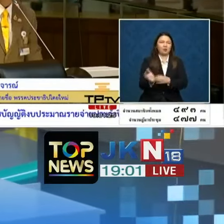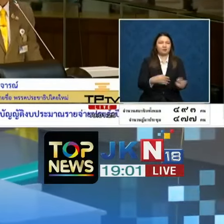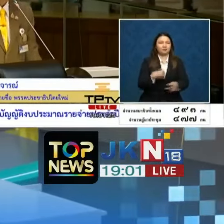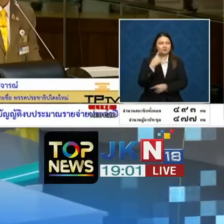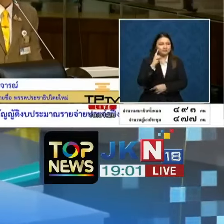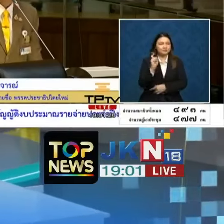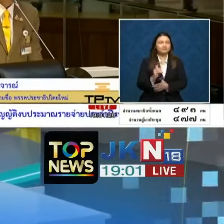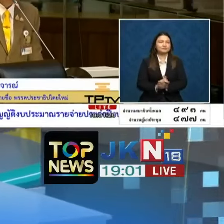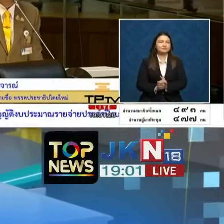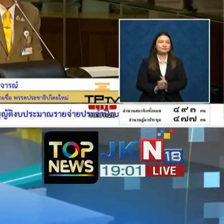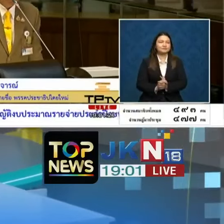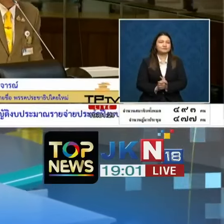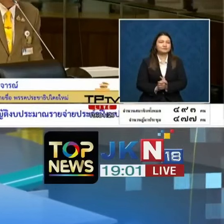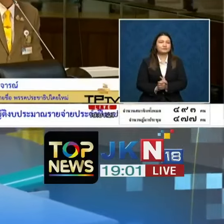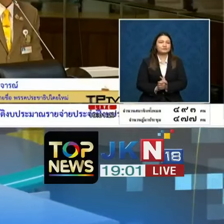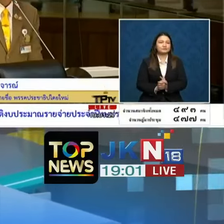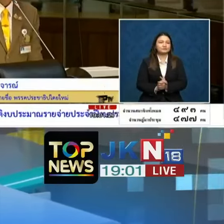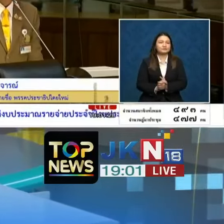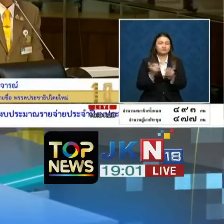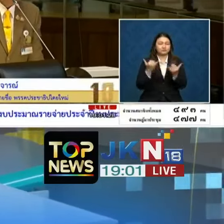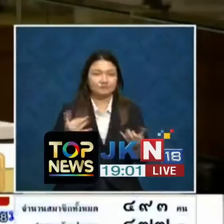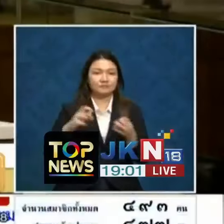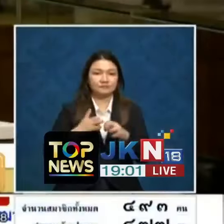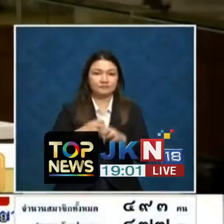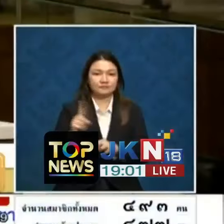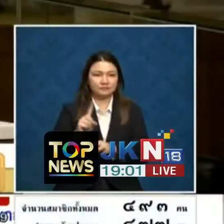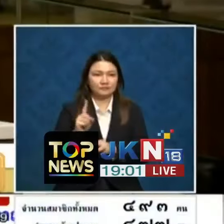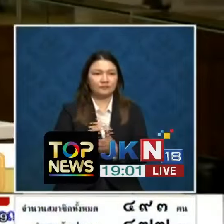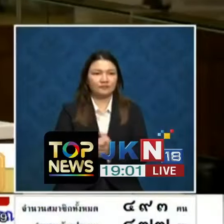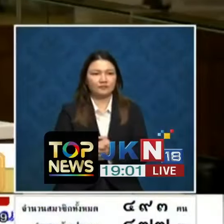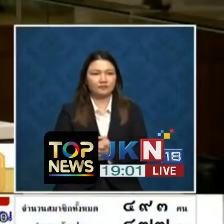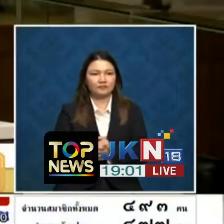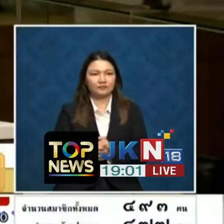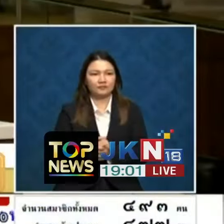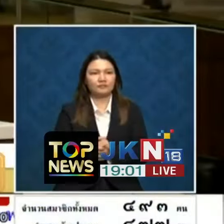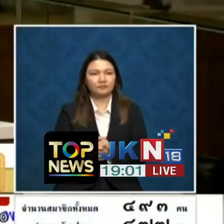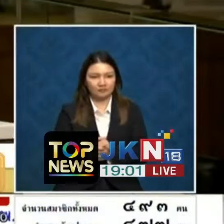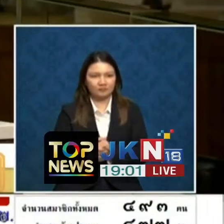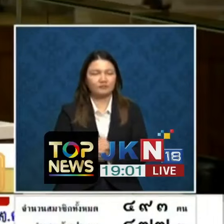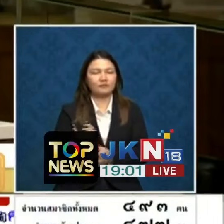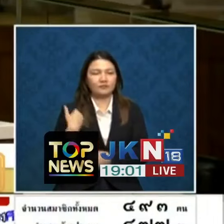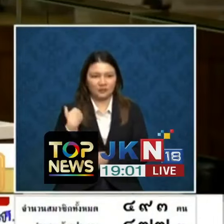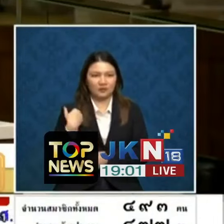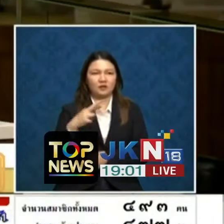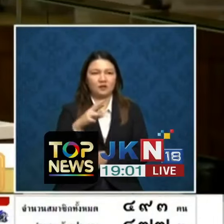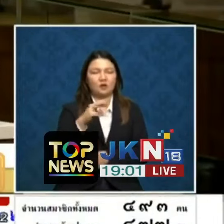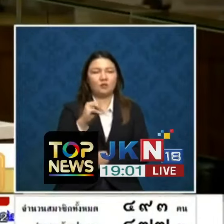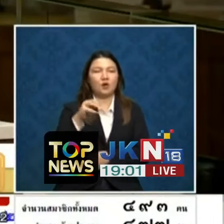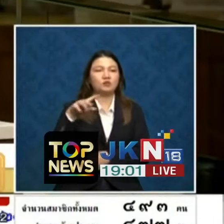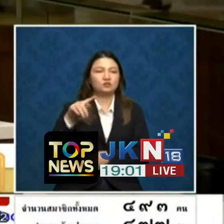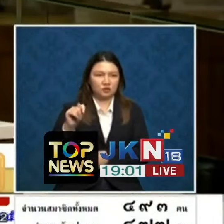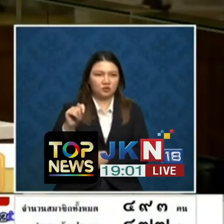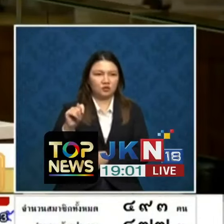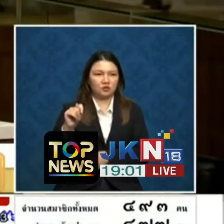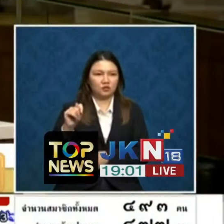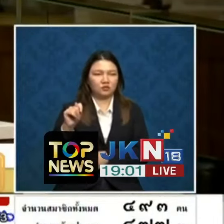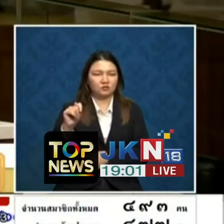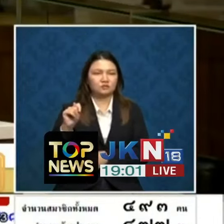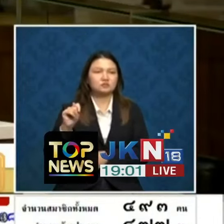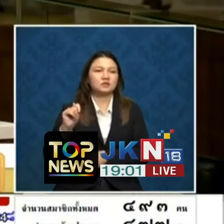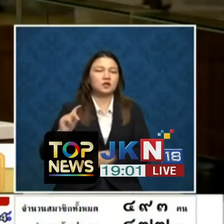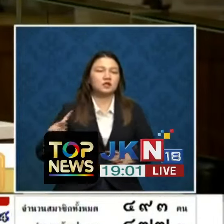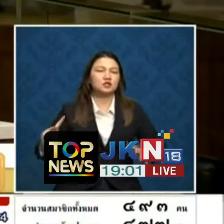อภิปรายในสภาเนี่ยครับ คือปัญหา ที่เป็นบรรยากาศภาพสดนะคุณสุรทินพิจารณ์นะ จากประ